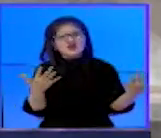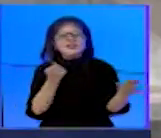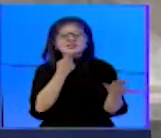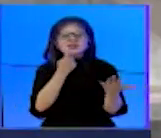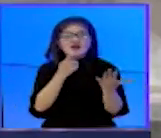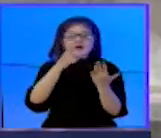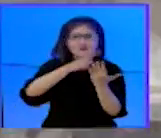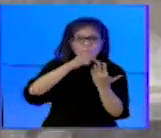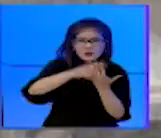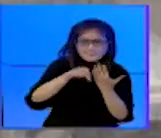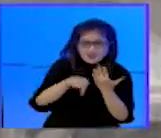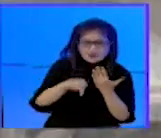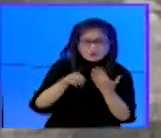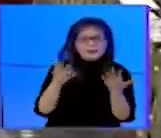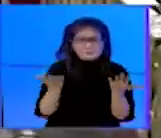ini?